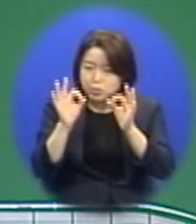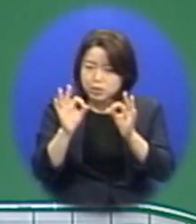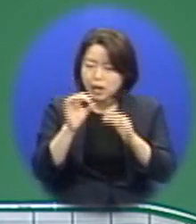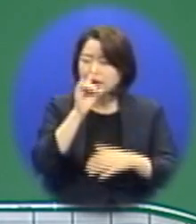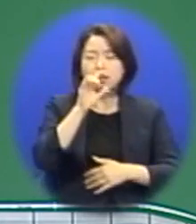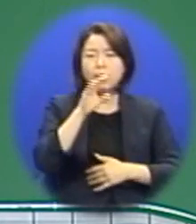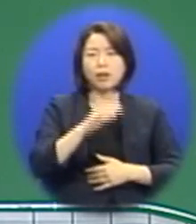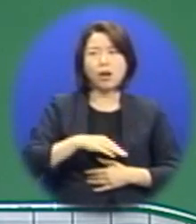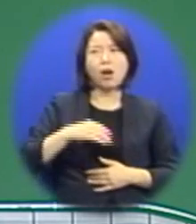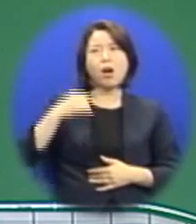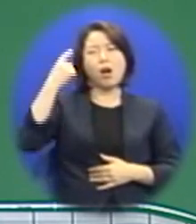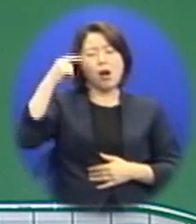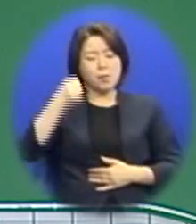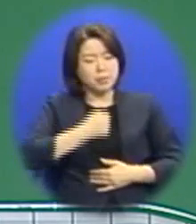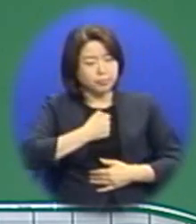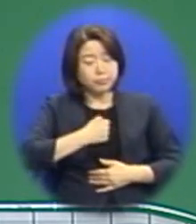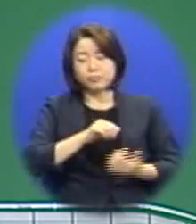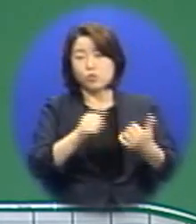미치겠더라고요. 네.